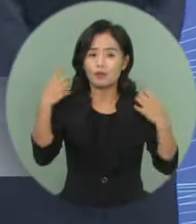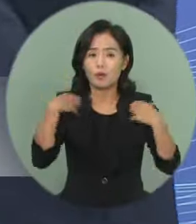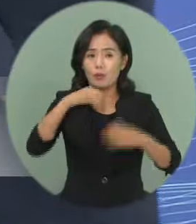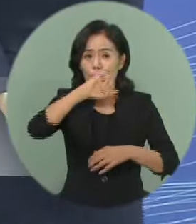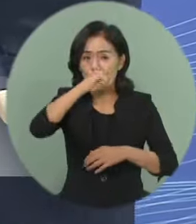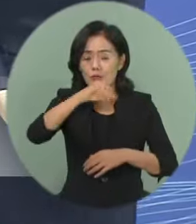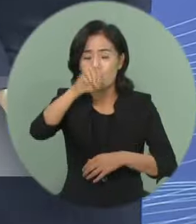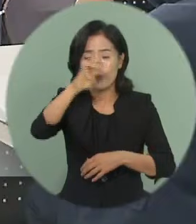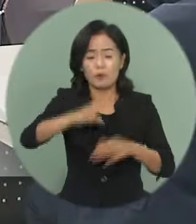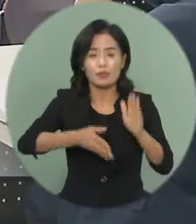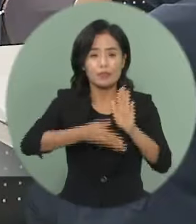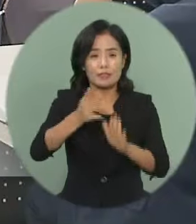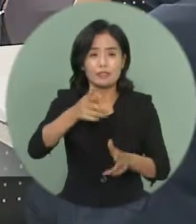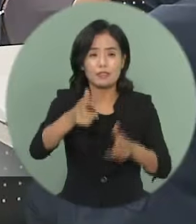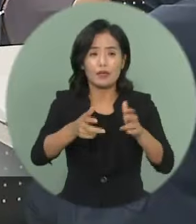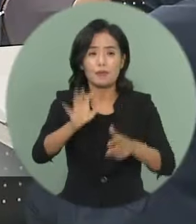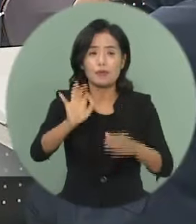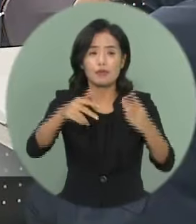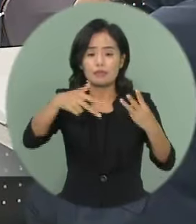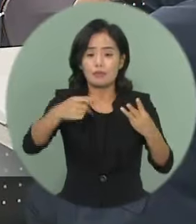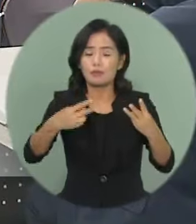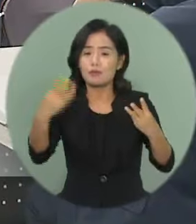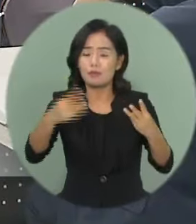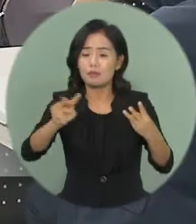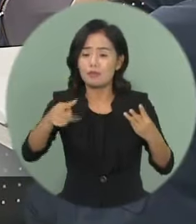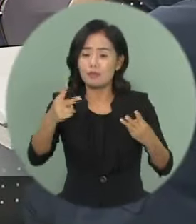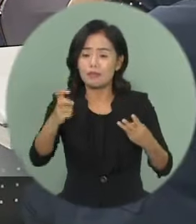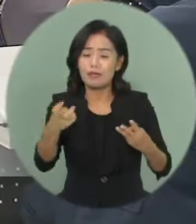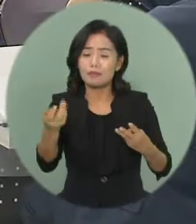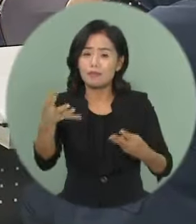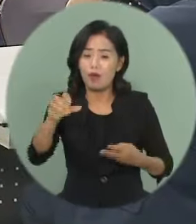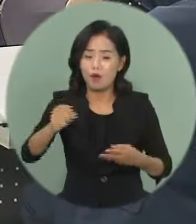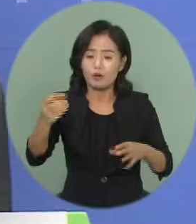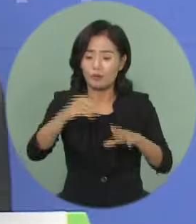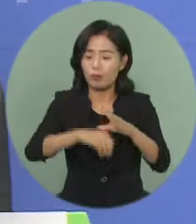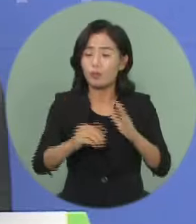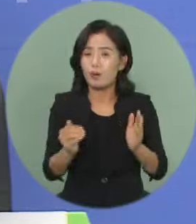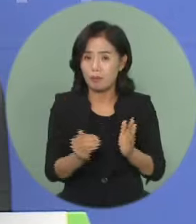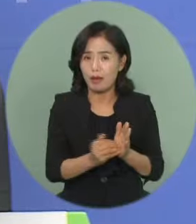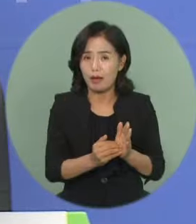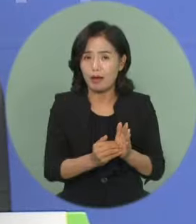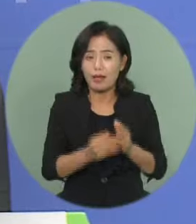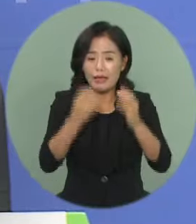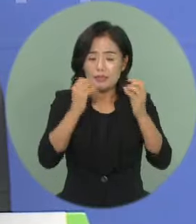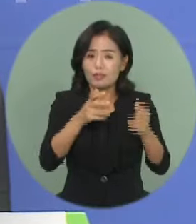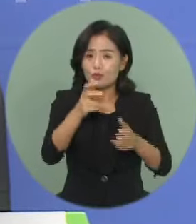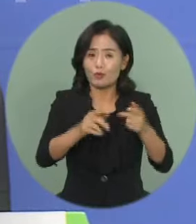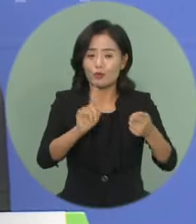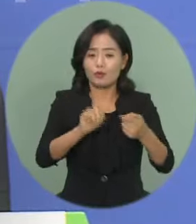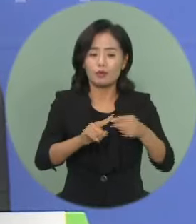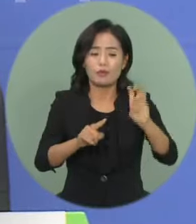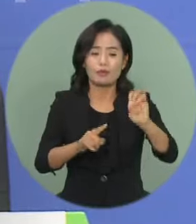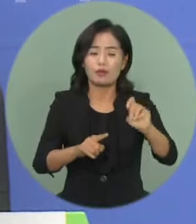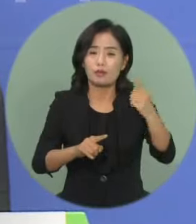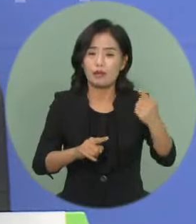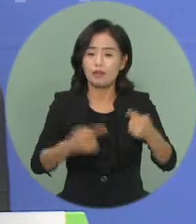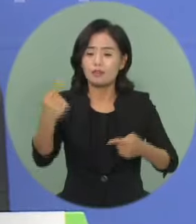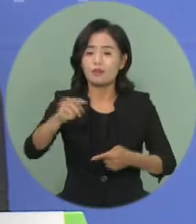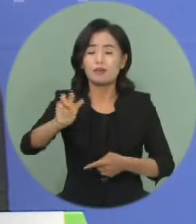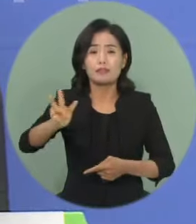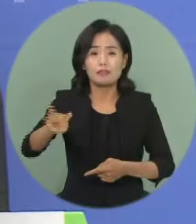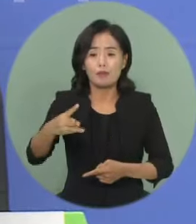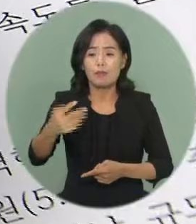예산 안에 광주시 사업비 3조 3244 원이 반영됐습니다 신은 한건에